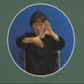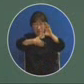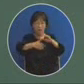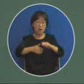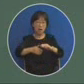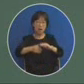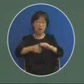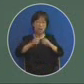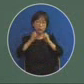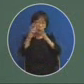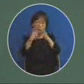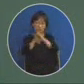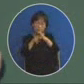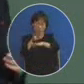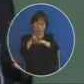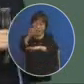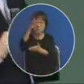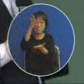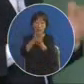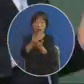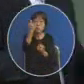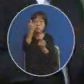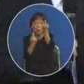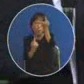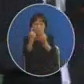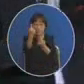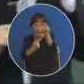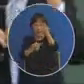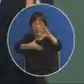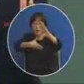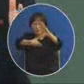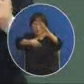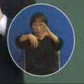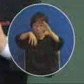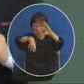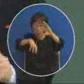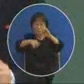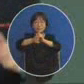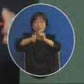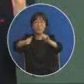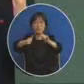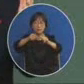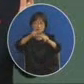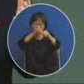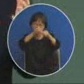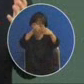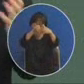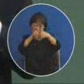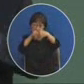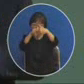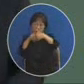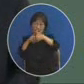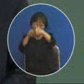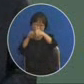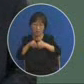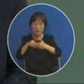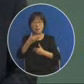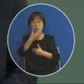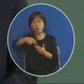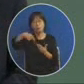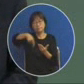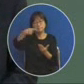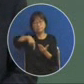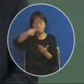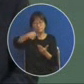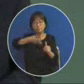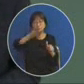together the people from... 진짜 복음 전하고 싶지 않으니까 핑계로 나가는 거지. 정말로 복음 전하고 싶습니까? 남미 사람을 부르세요. Bring together the people of